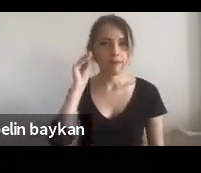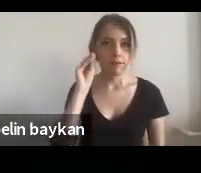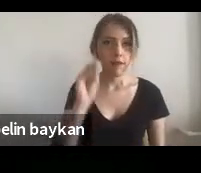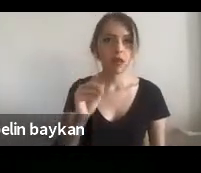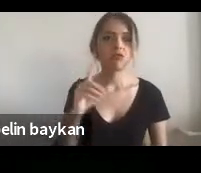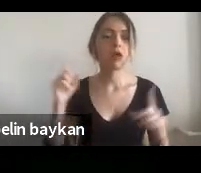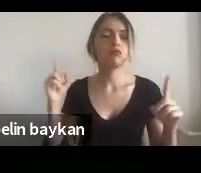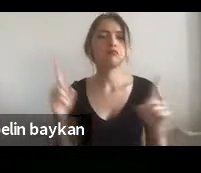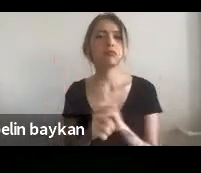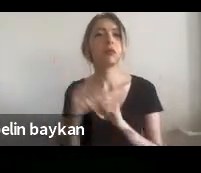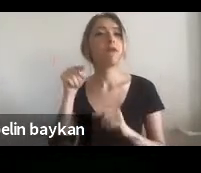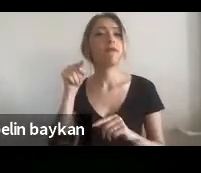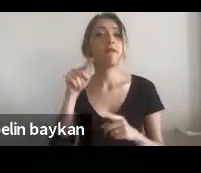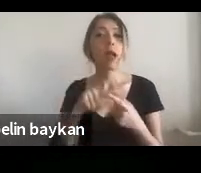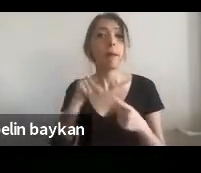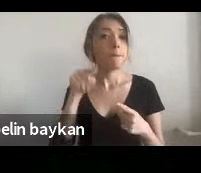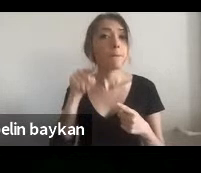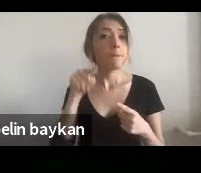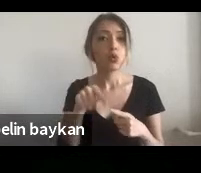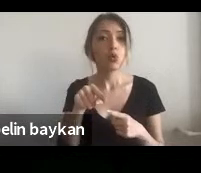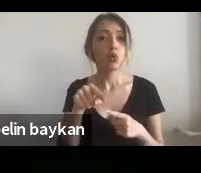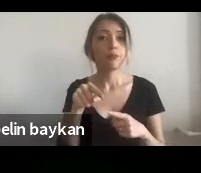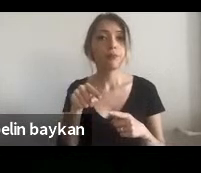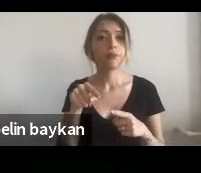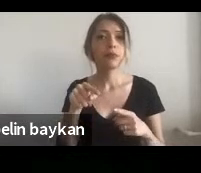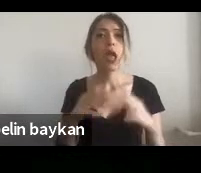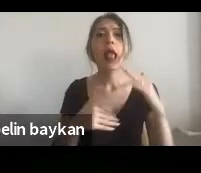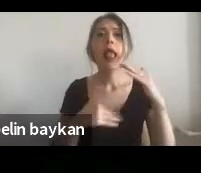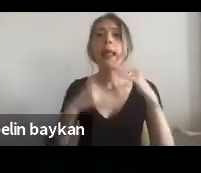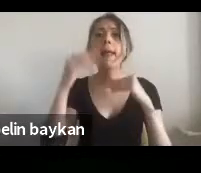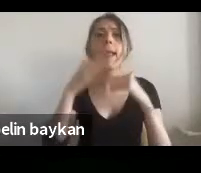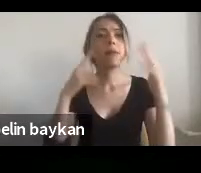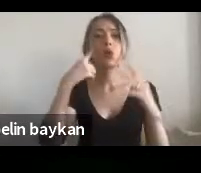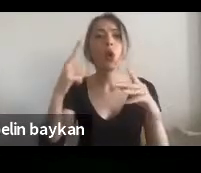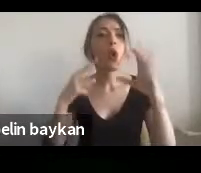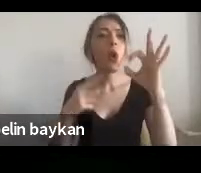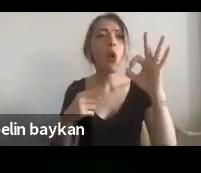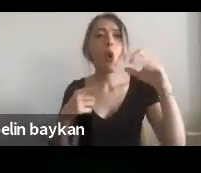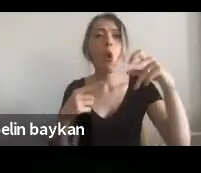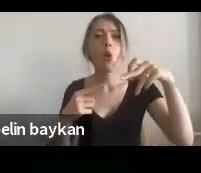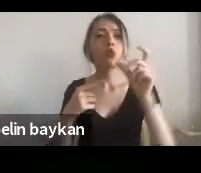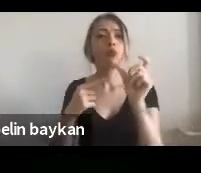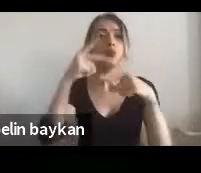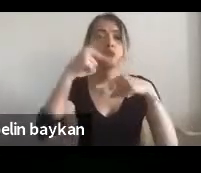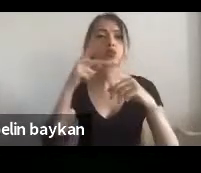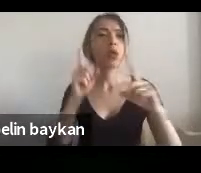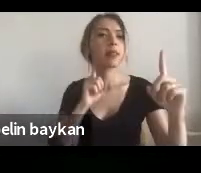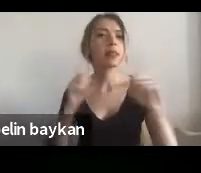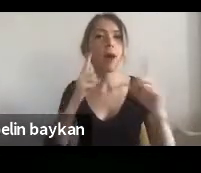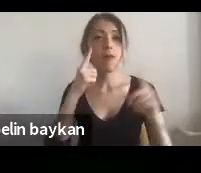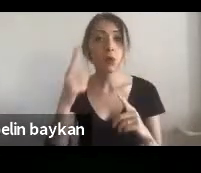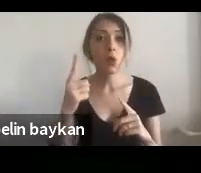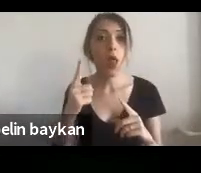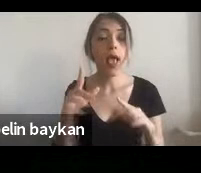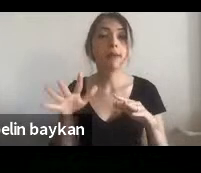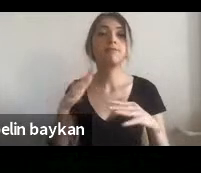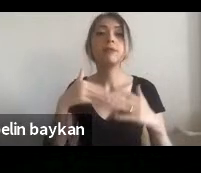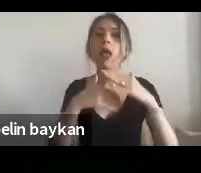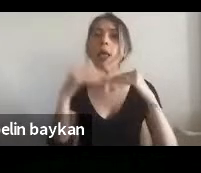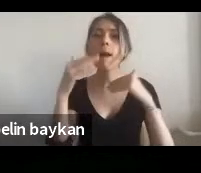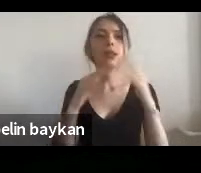bu yapıyı nasıl kullanabiliriz, Opus davası gibi yapıları, Opus davası nedir,